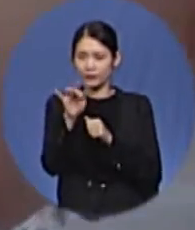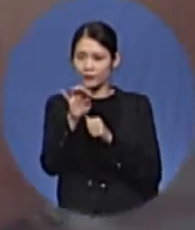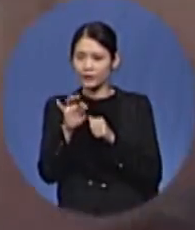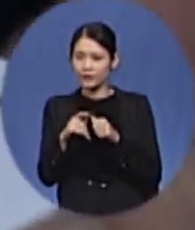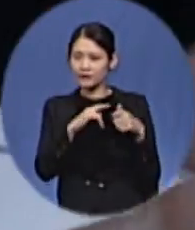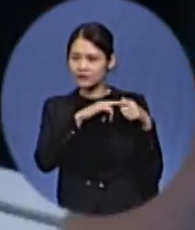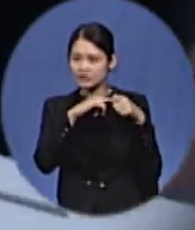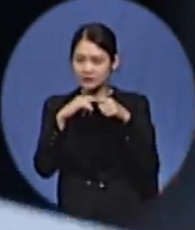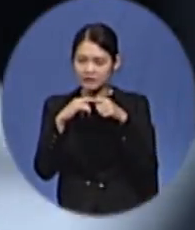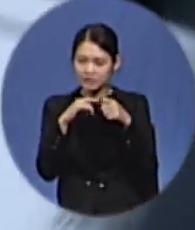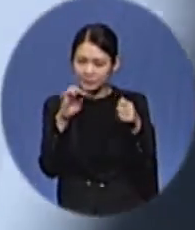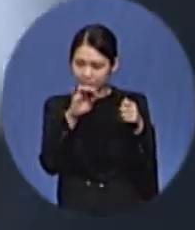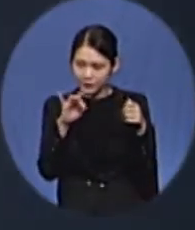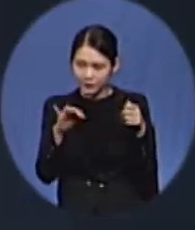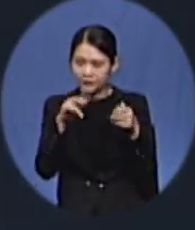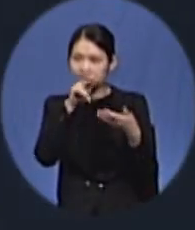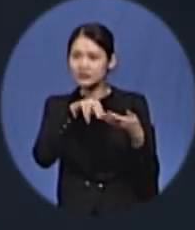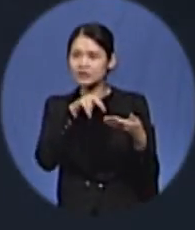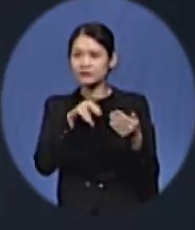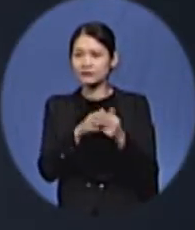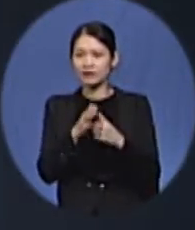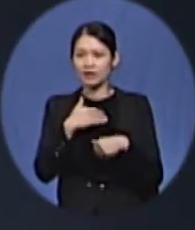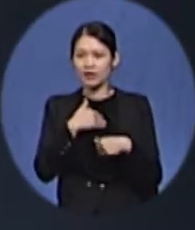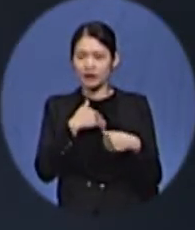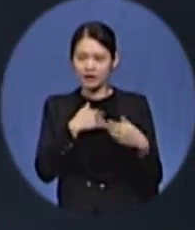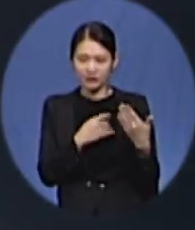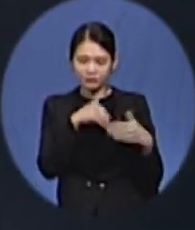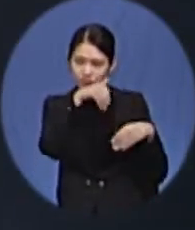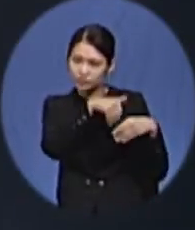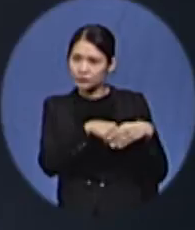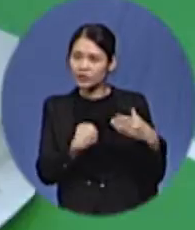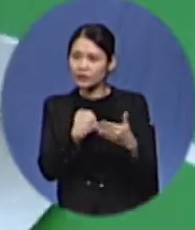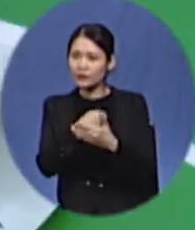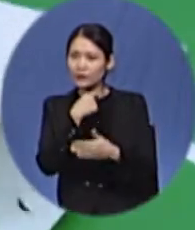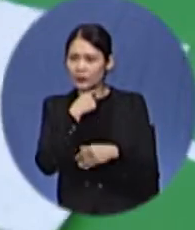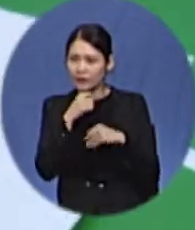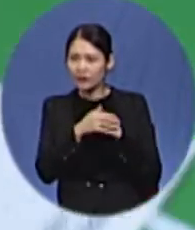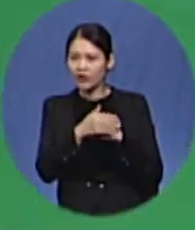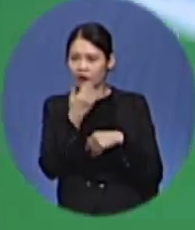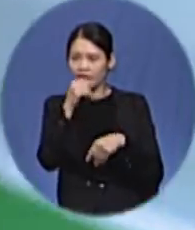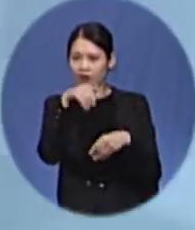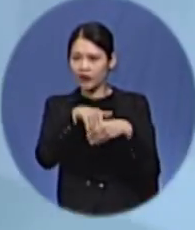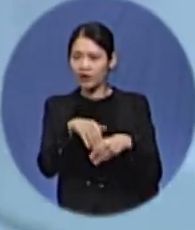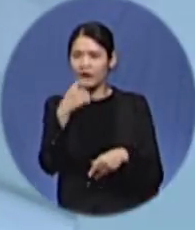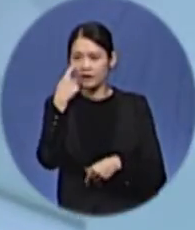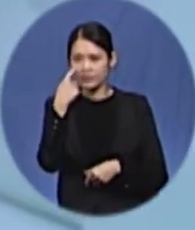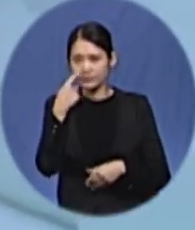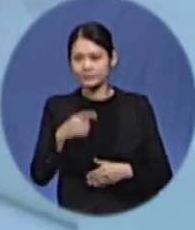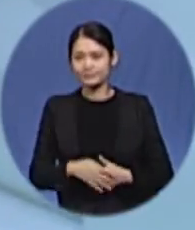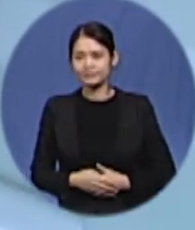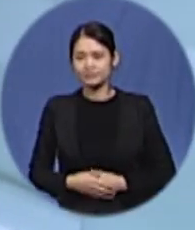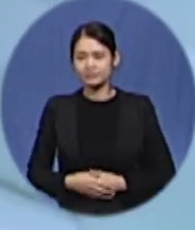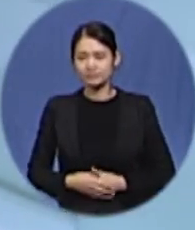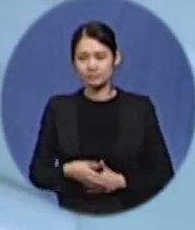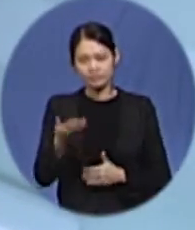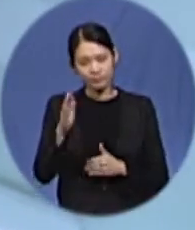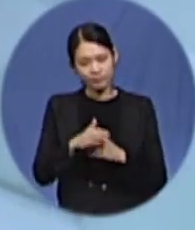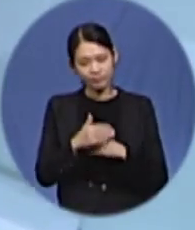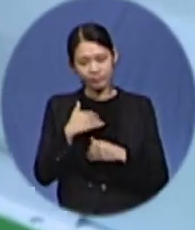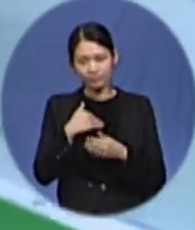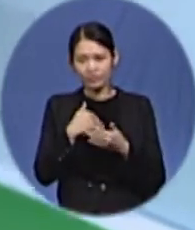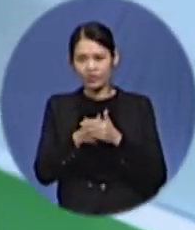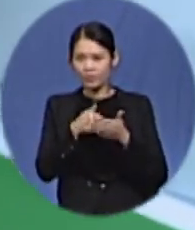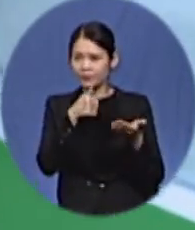읽어가며 내가 어디에 투표해야 할지 확인한 뒤 소중한 한 표를 행사합니다. 하지만 나의 한